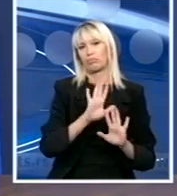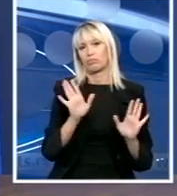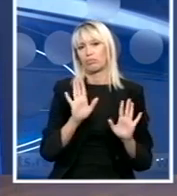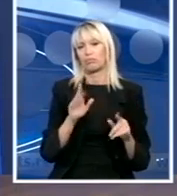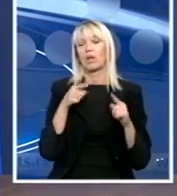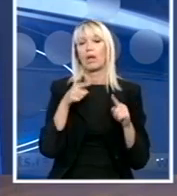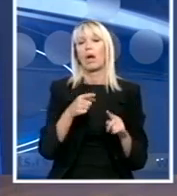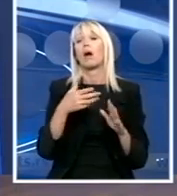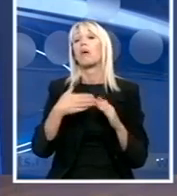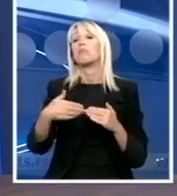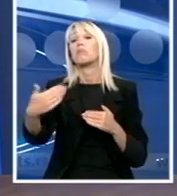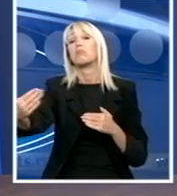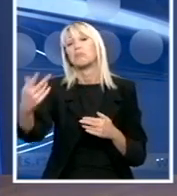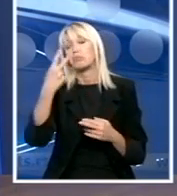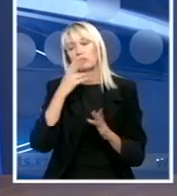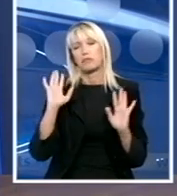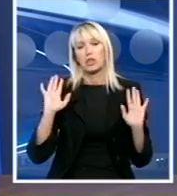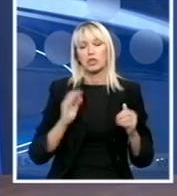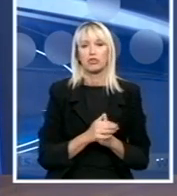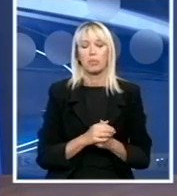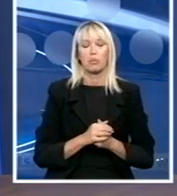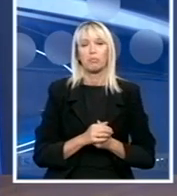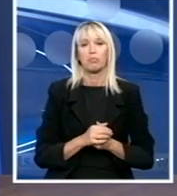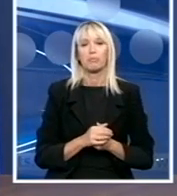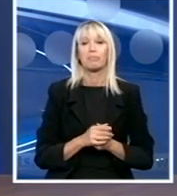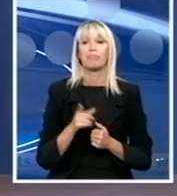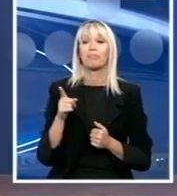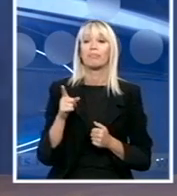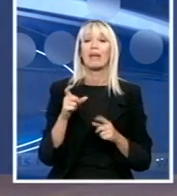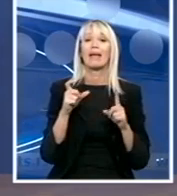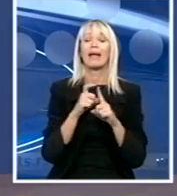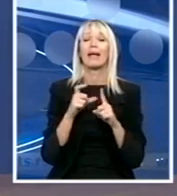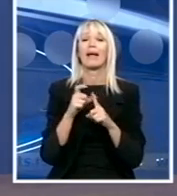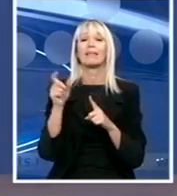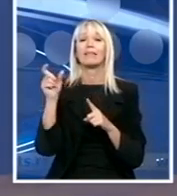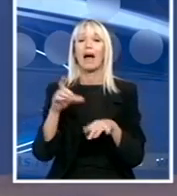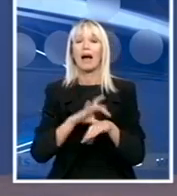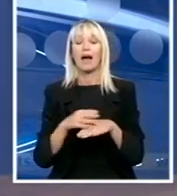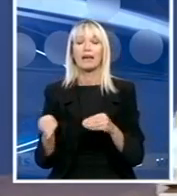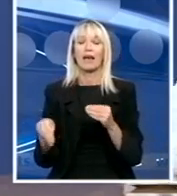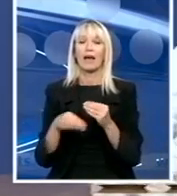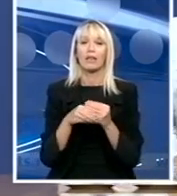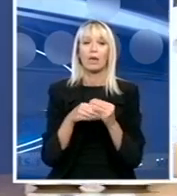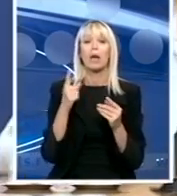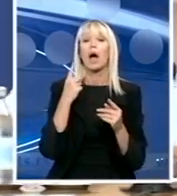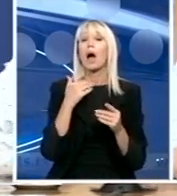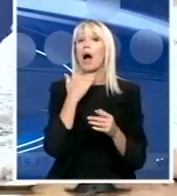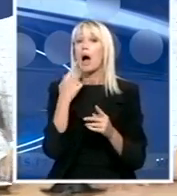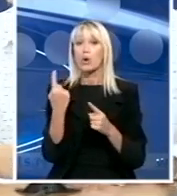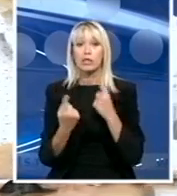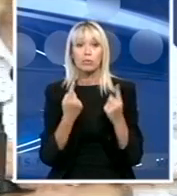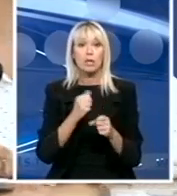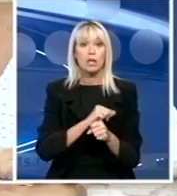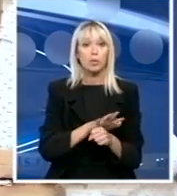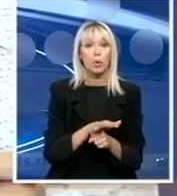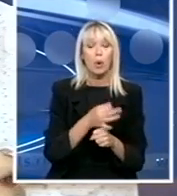nedeljama i na narednim sastancima. Ali sigurno, ja se izvinjam, ukoliko se u nekom narednom periodu, u zavisnosti od epidemiološke situacije,